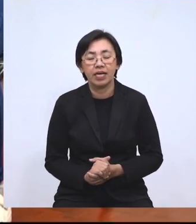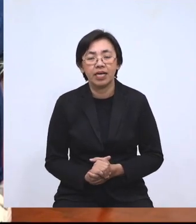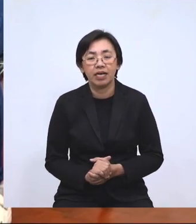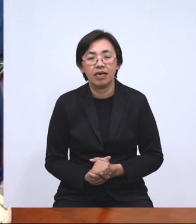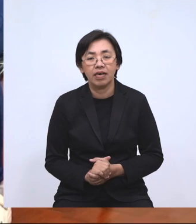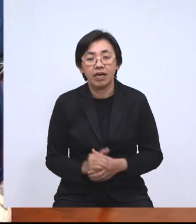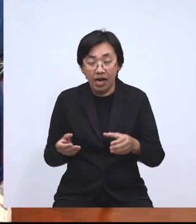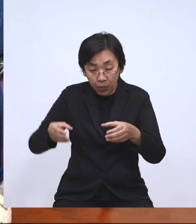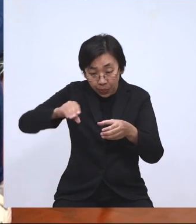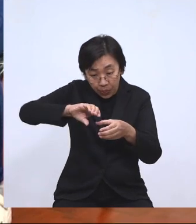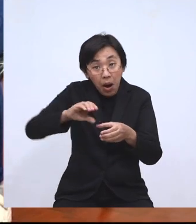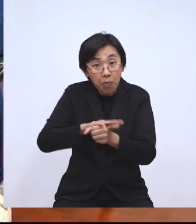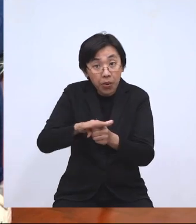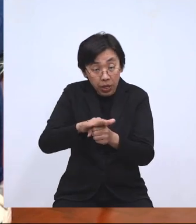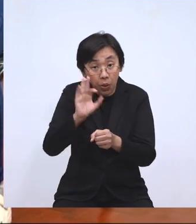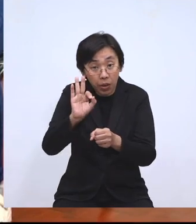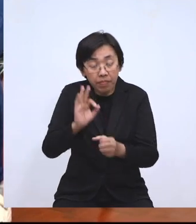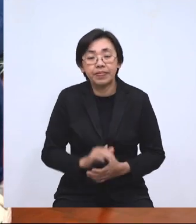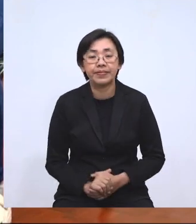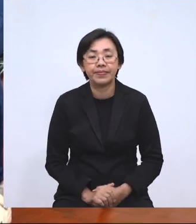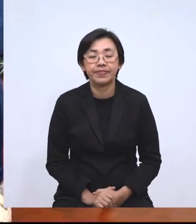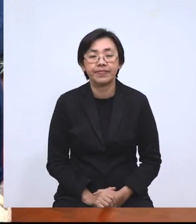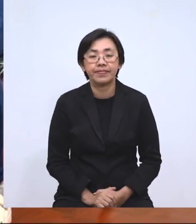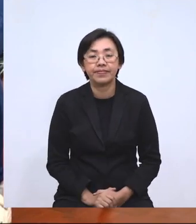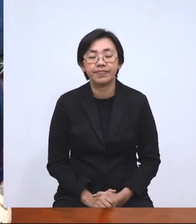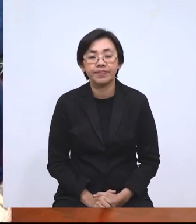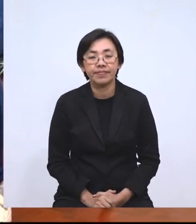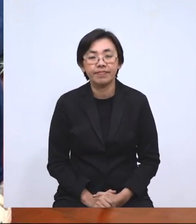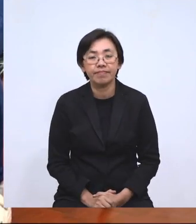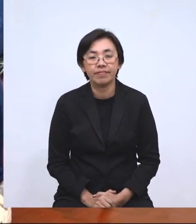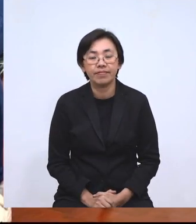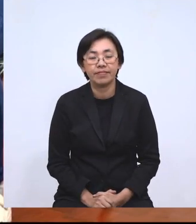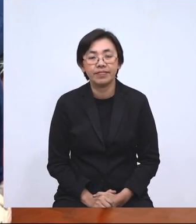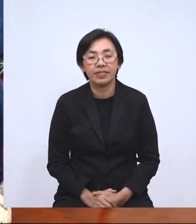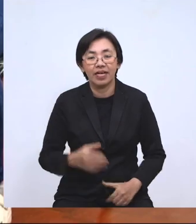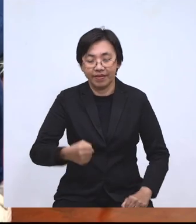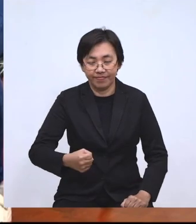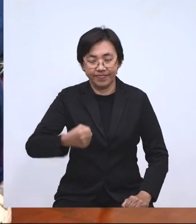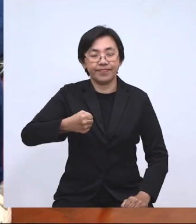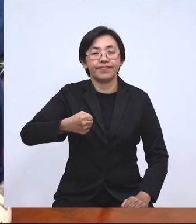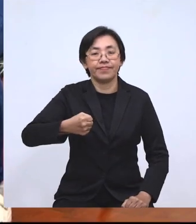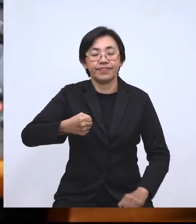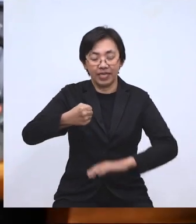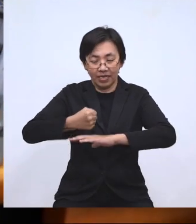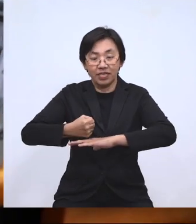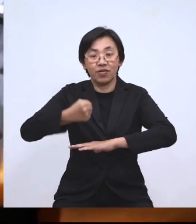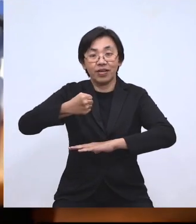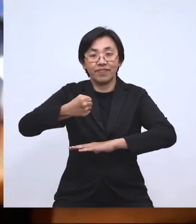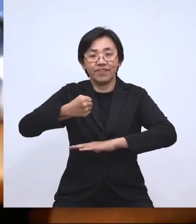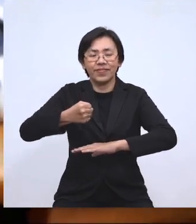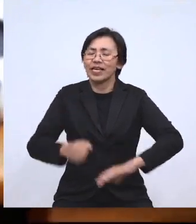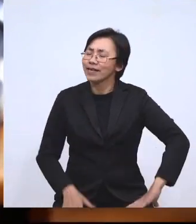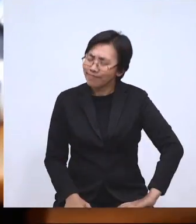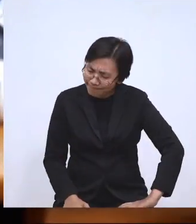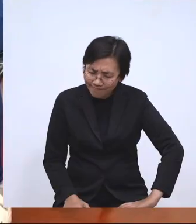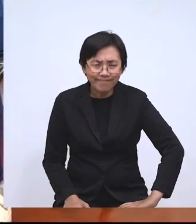ะ ได้ค่ะ ขวดใส่ประมาณนี้แม ่ได้ค่ะ ได้นะคะทีนี้ขั้นตอนแรกมอสจะต้องยกแก้วขึ้นยกแก้วเดี๋ยว